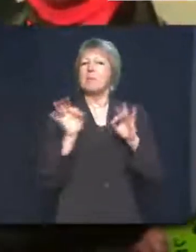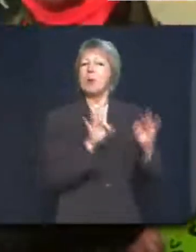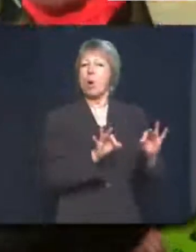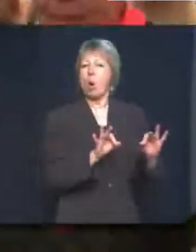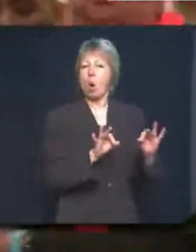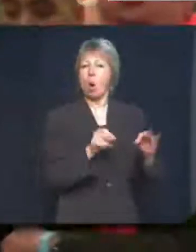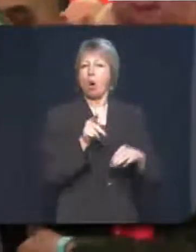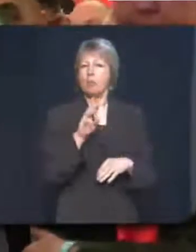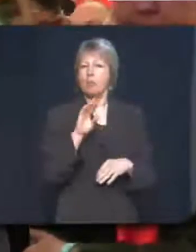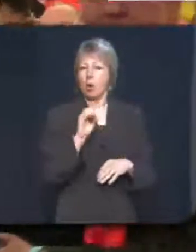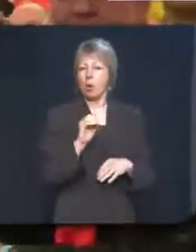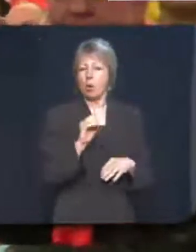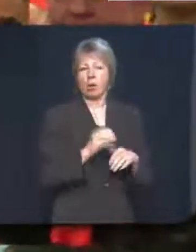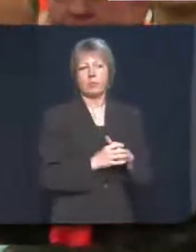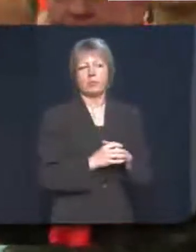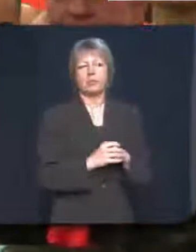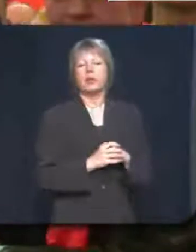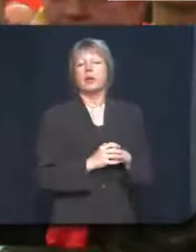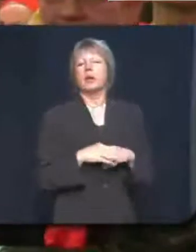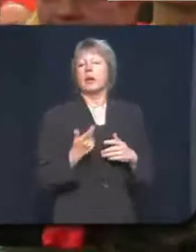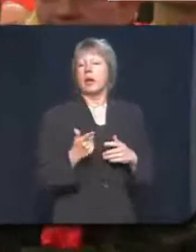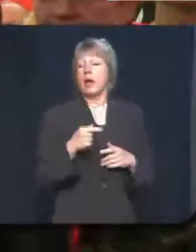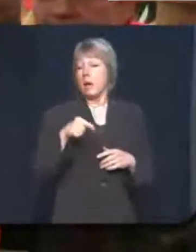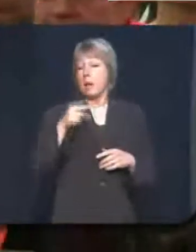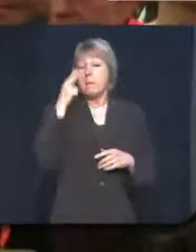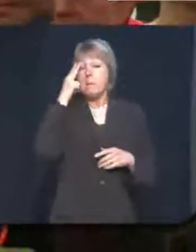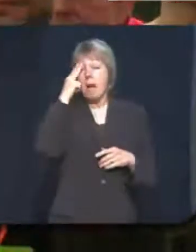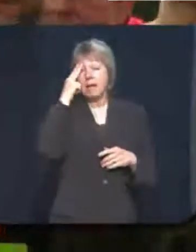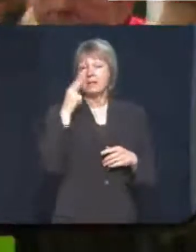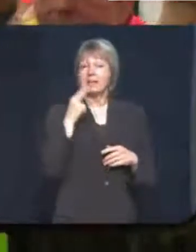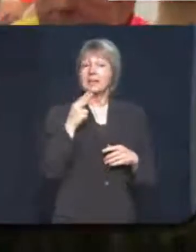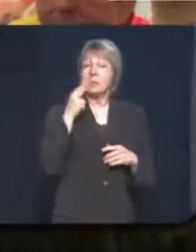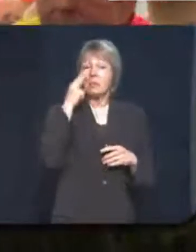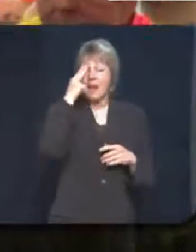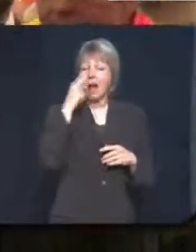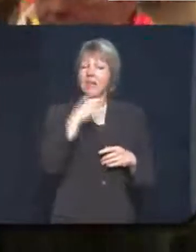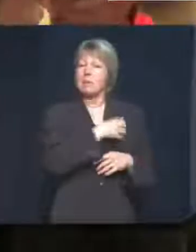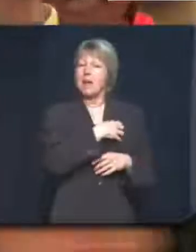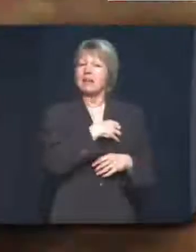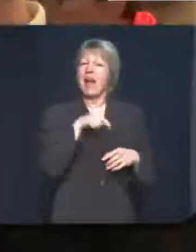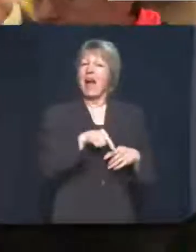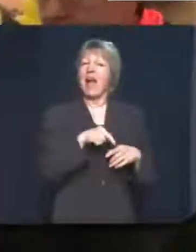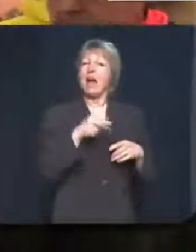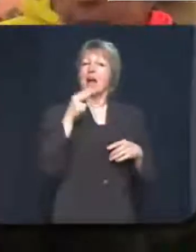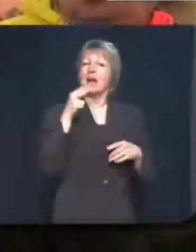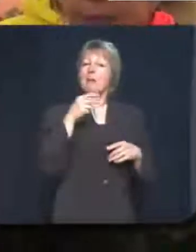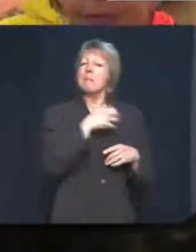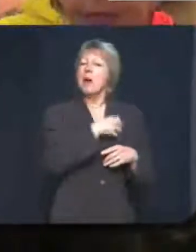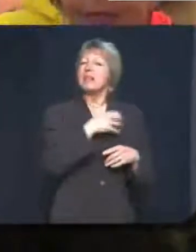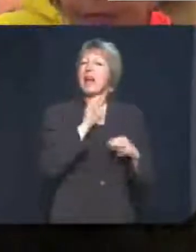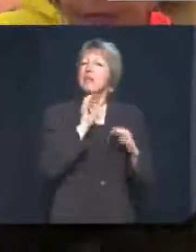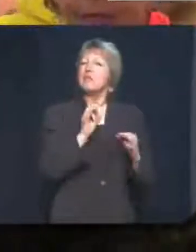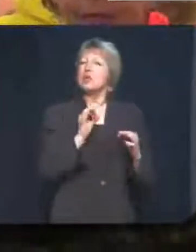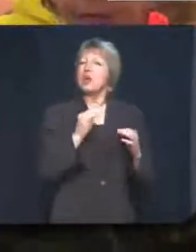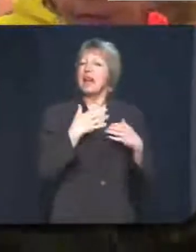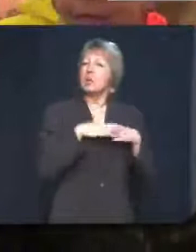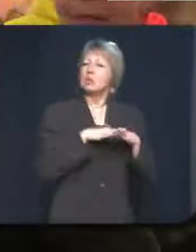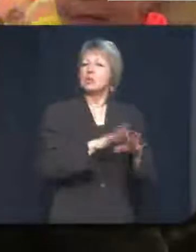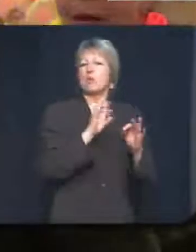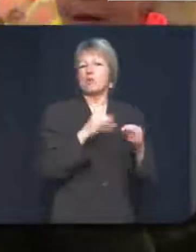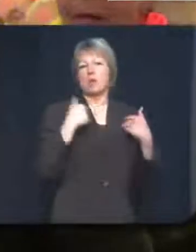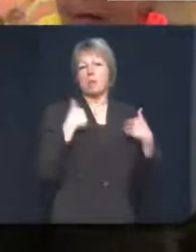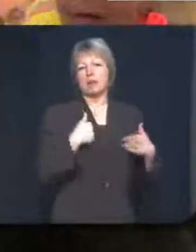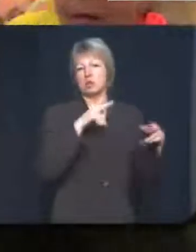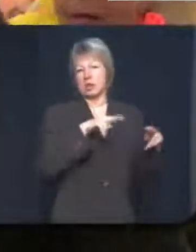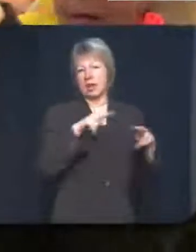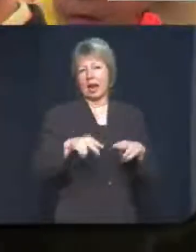also die Piratenpartei ist die Partei der Inklusion die Partei der Menschenrechte wir sehen alle Menschen universell einzigartig